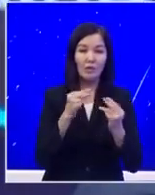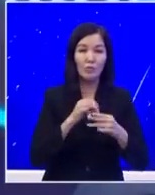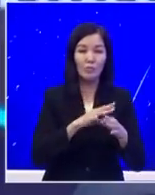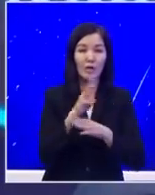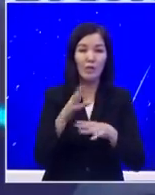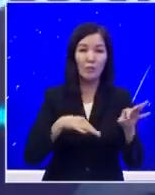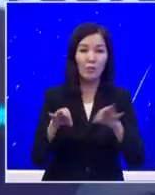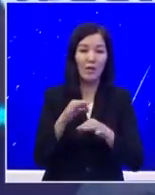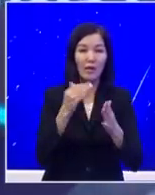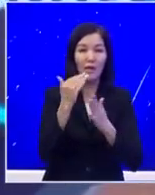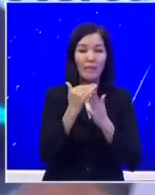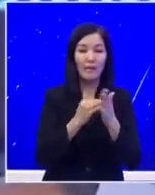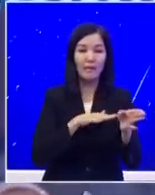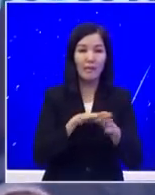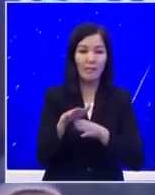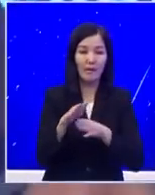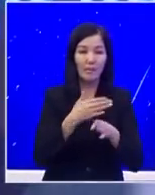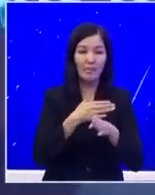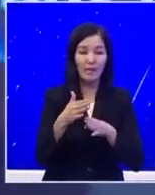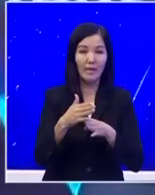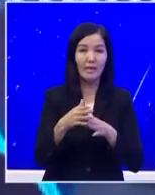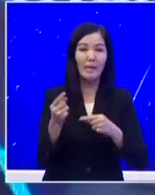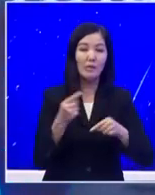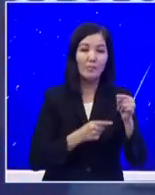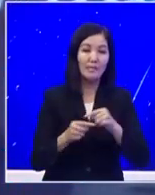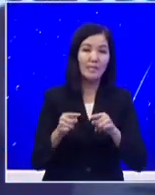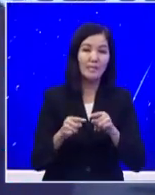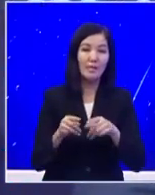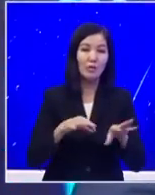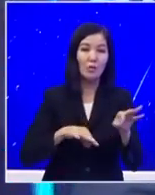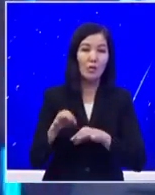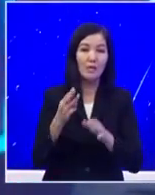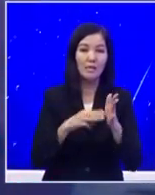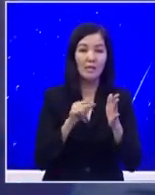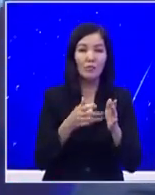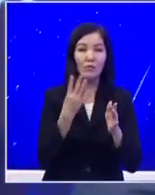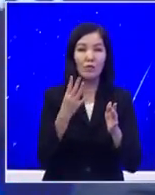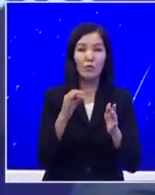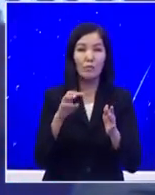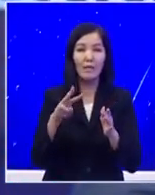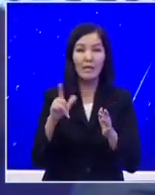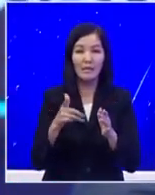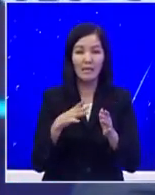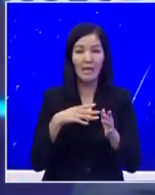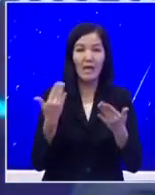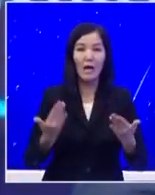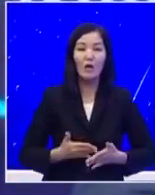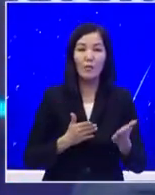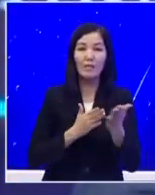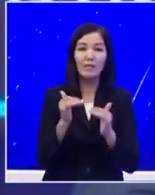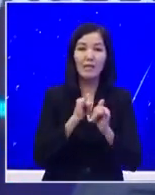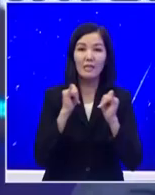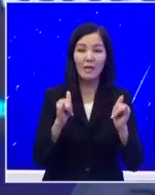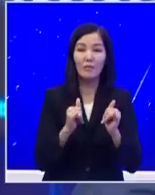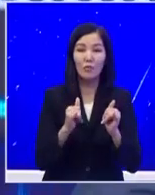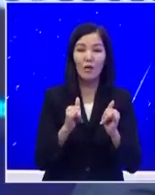еңбек бағдарламасын іске асыруға бағытталған. Бизнестің жол картасы бойынша 8,14 миллиард теңге. Әлеуметтік саланы дамытуға,